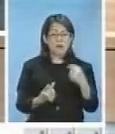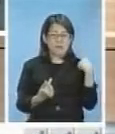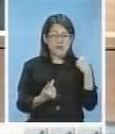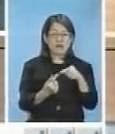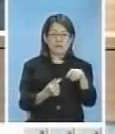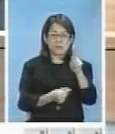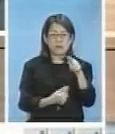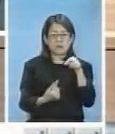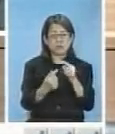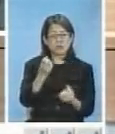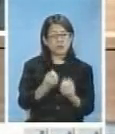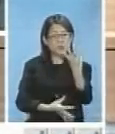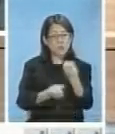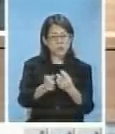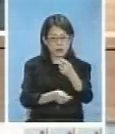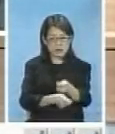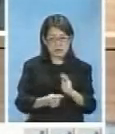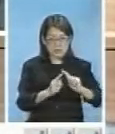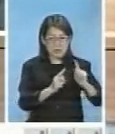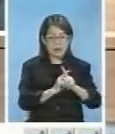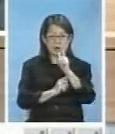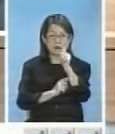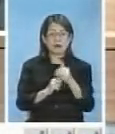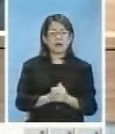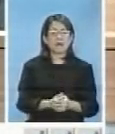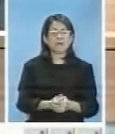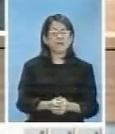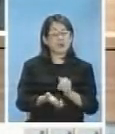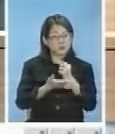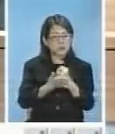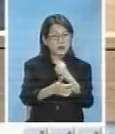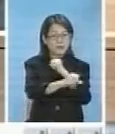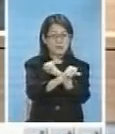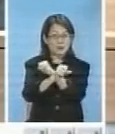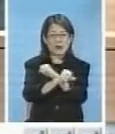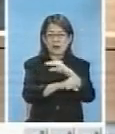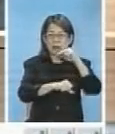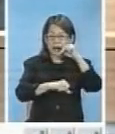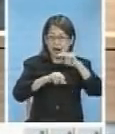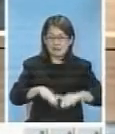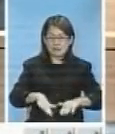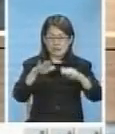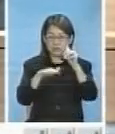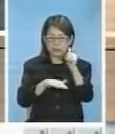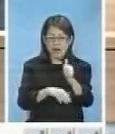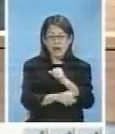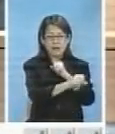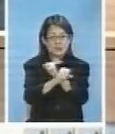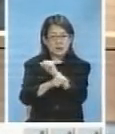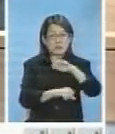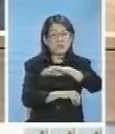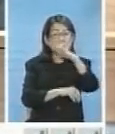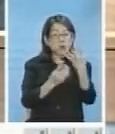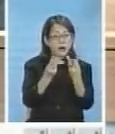ตรโดยตรงแล้วยังเป็นปราการป้องกันน้ำท่วมป้องกันดินโคลนถล่มเพื่อพี่น้อง